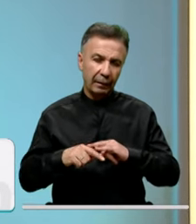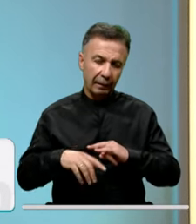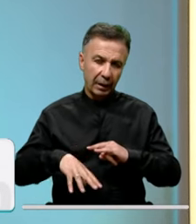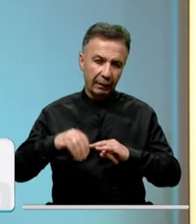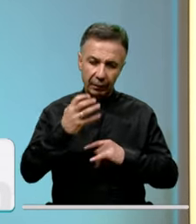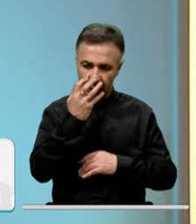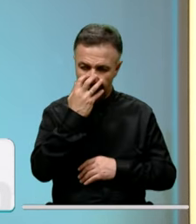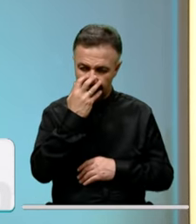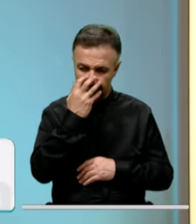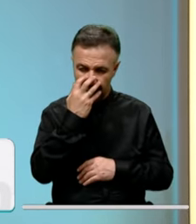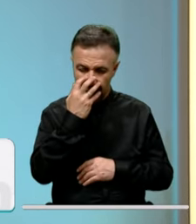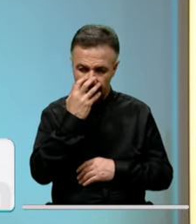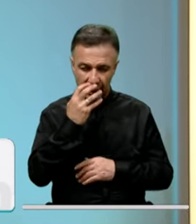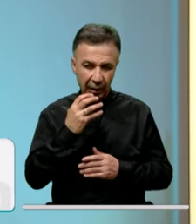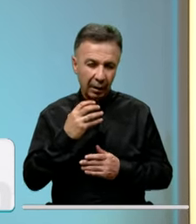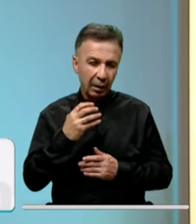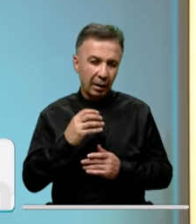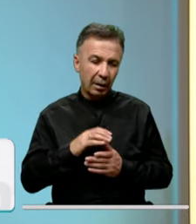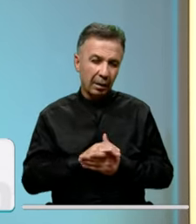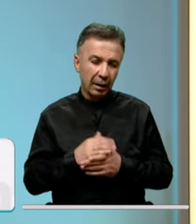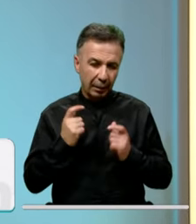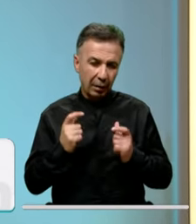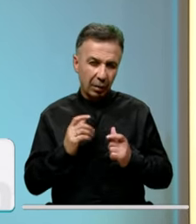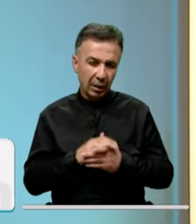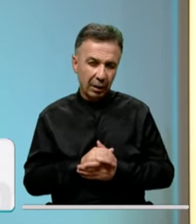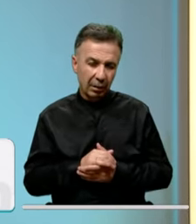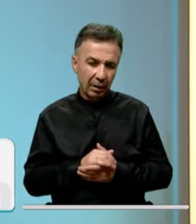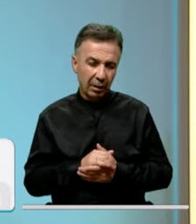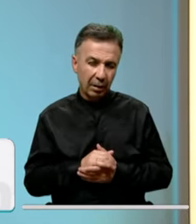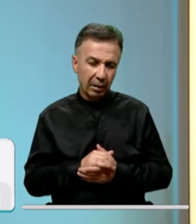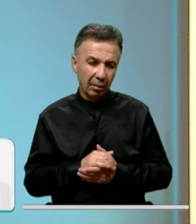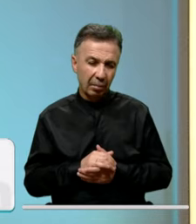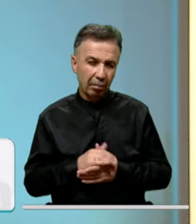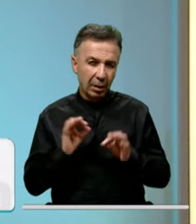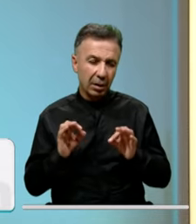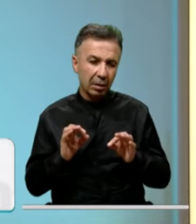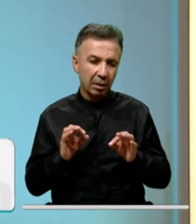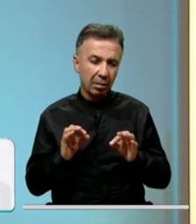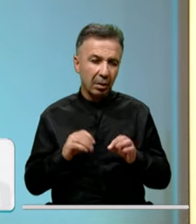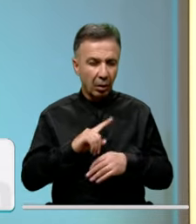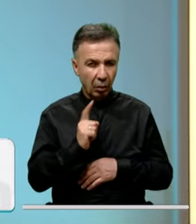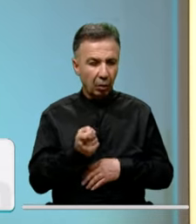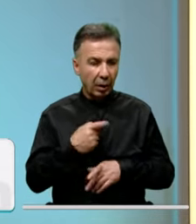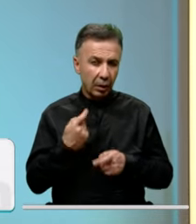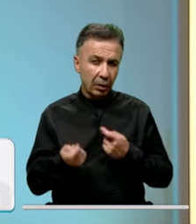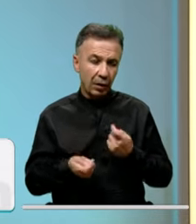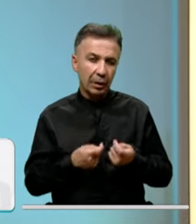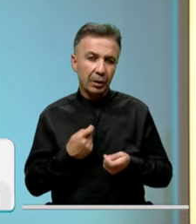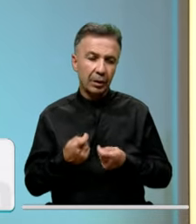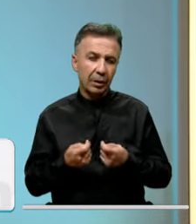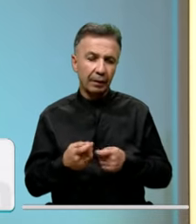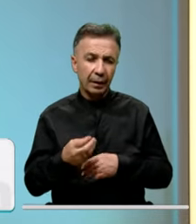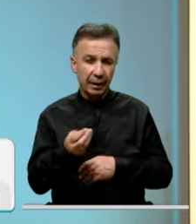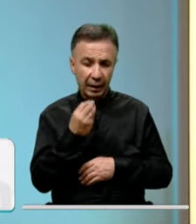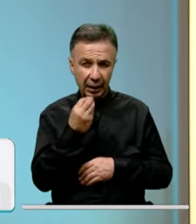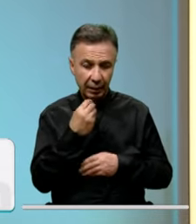içerisinde, Zilhicce'nin 9'unda onun başlangıcını hassas tespit etmeye çalışır ve yemek